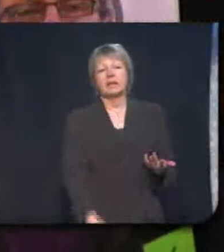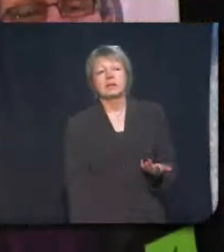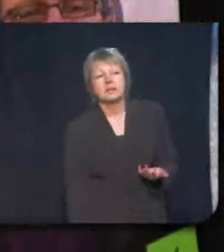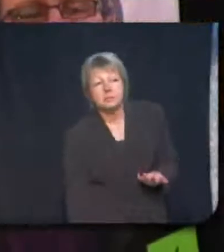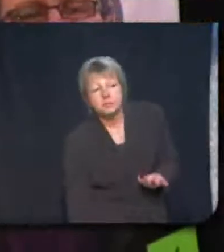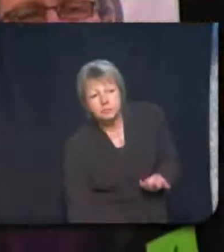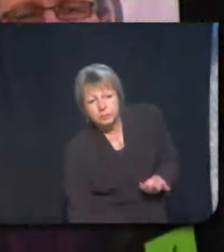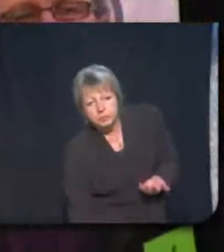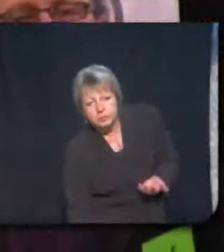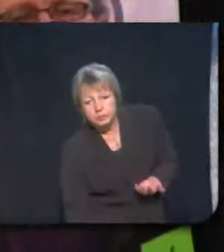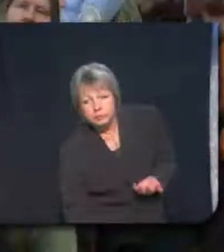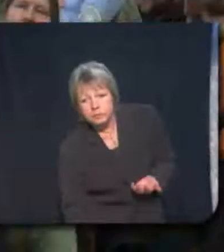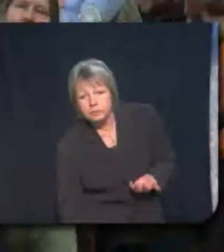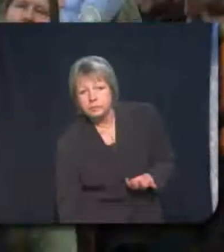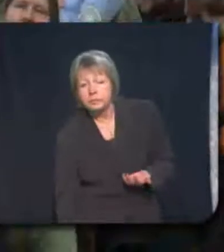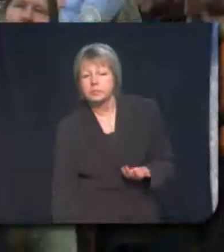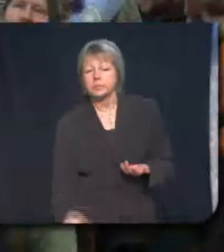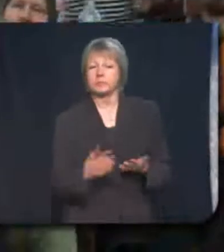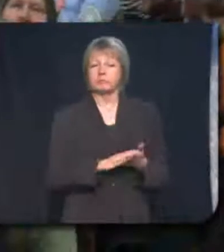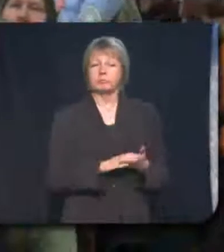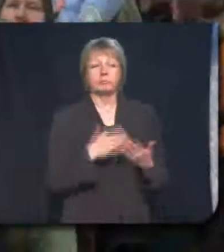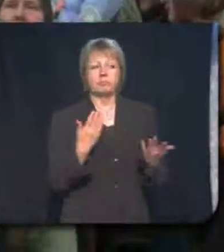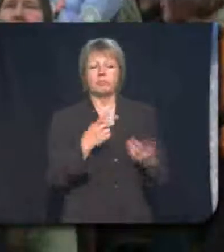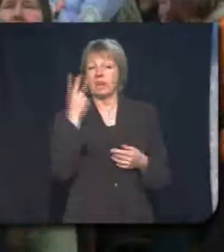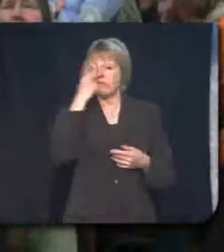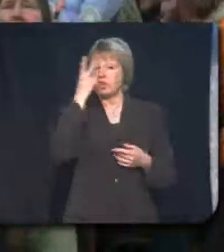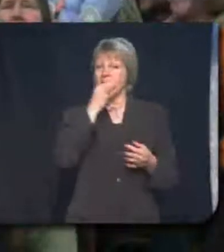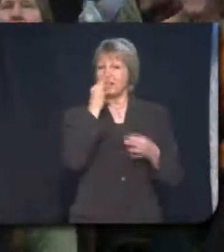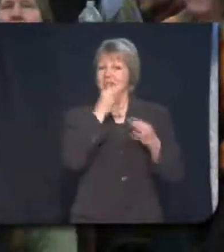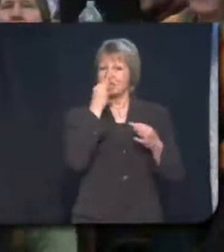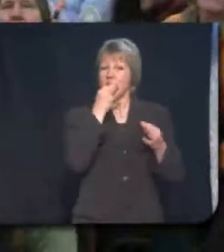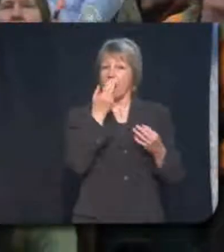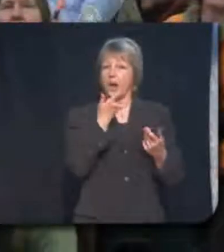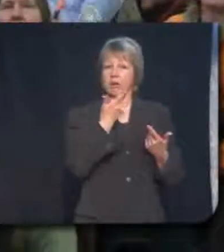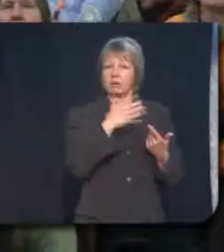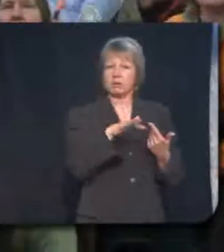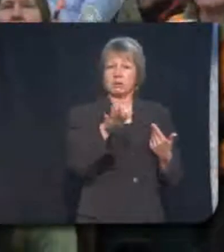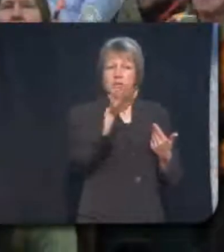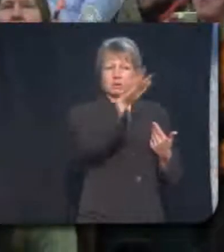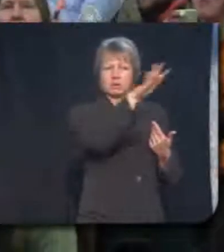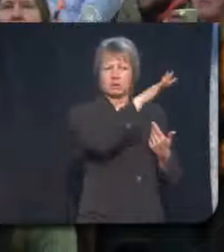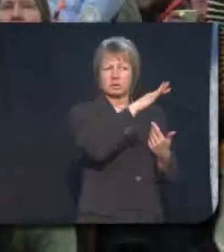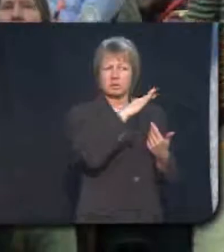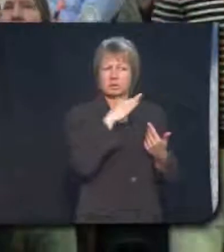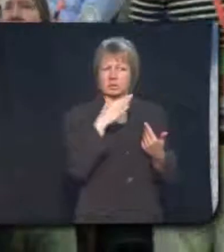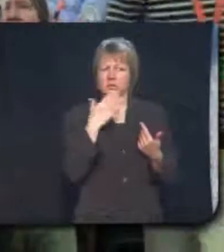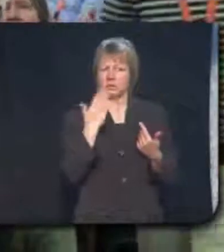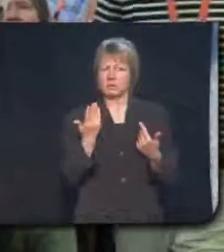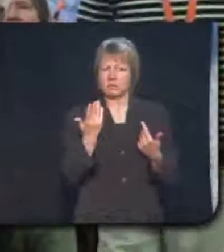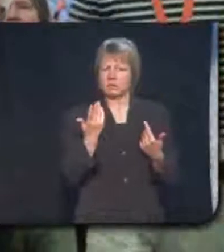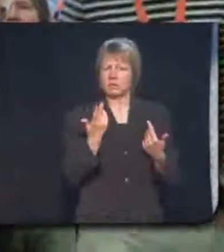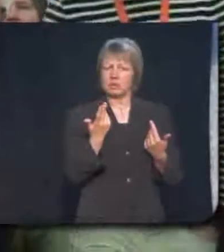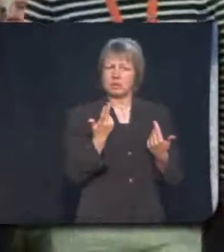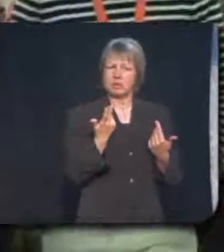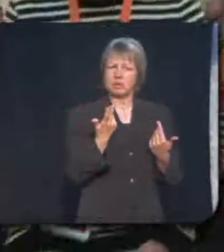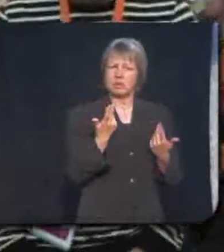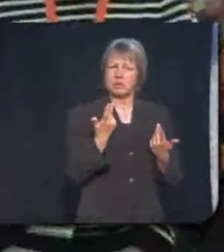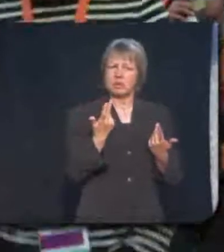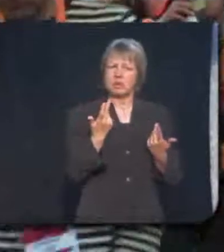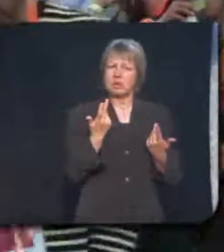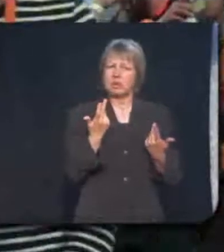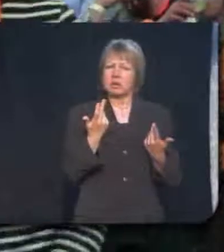Frage Verständnis Fragen ist irgendeine Art und Weise von der legation in dieser entscheidordnung enthalten nein